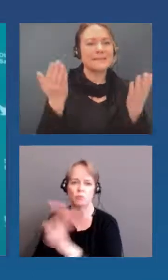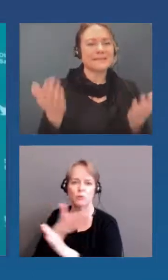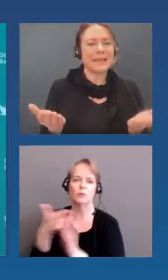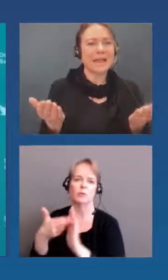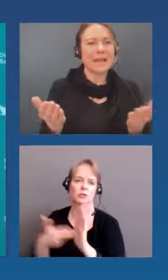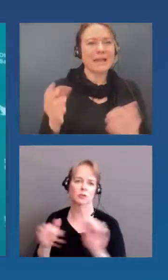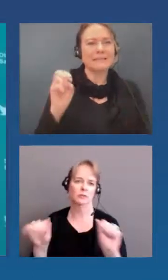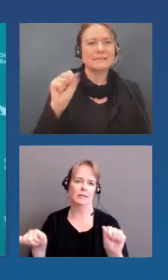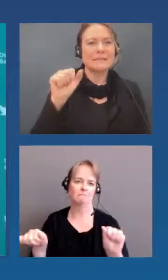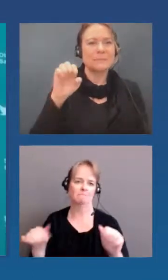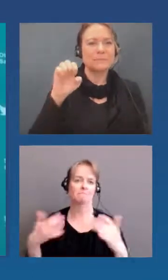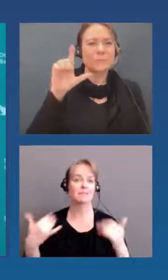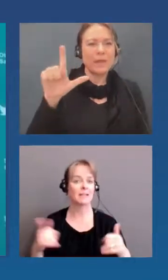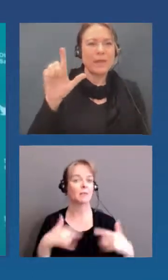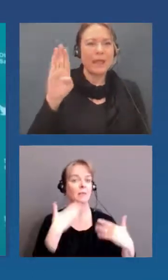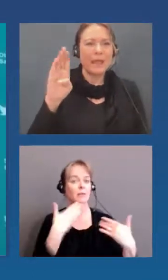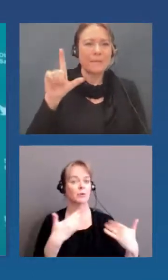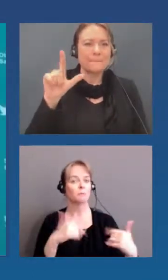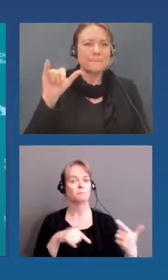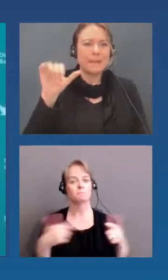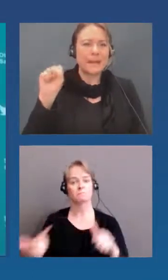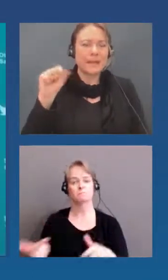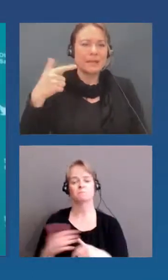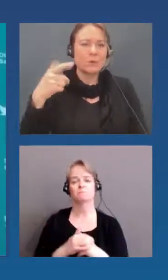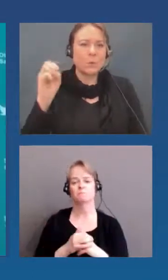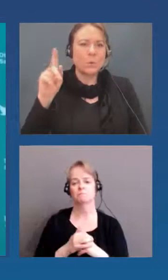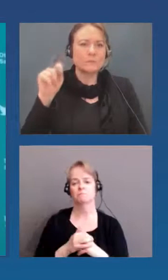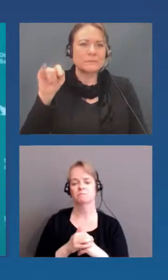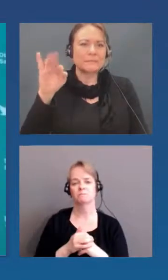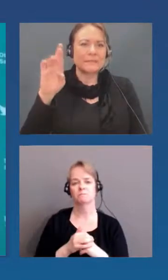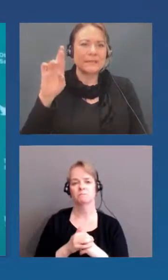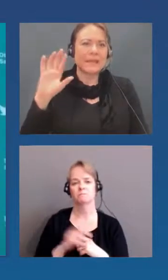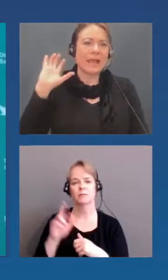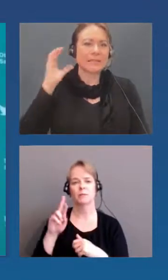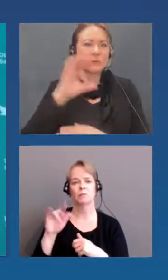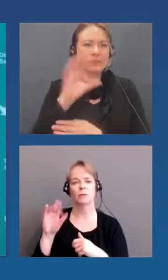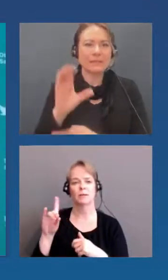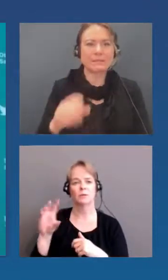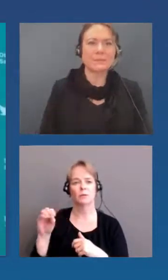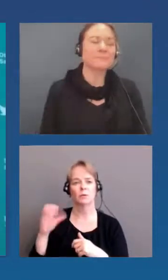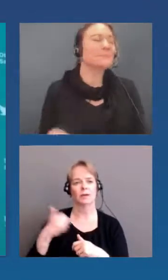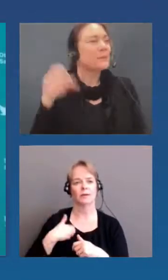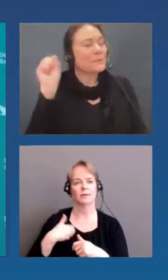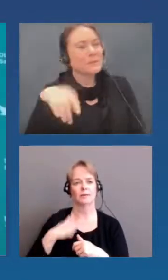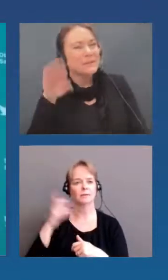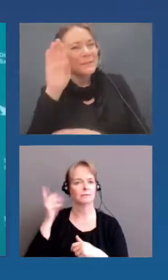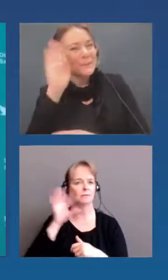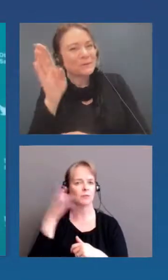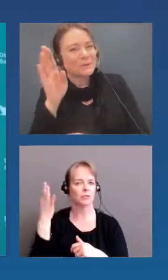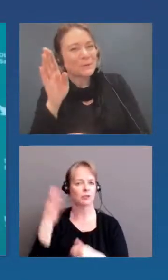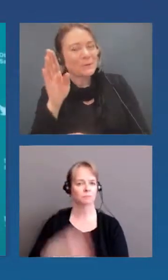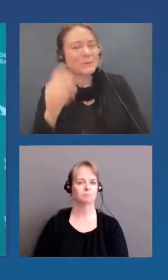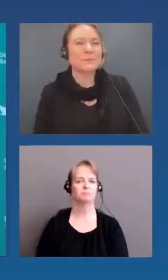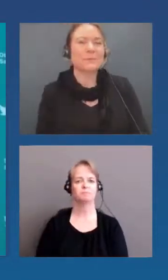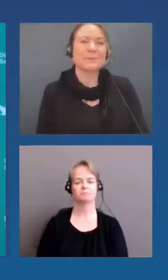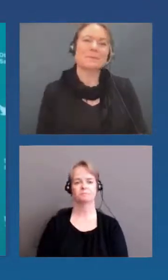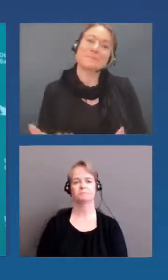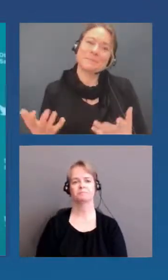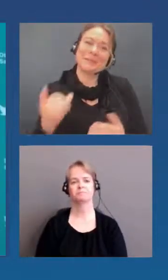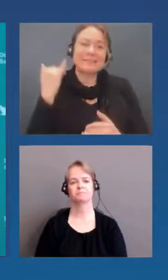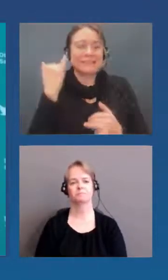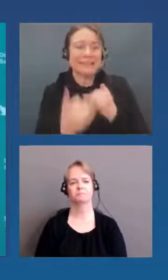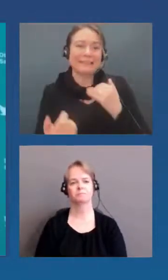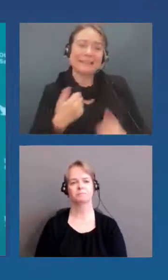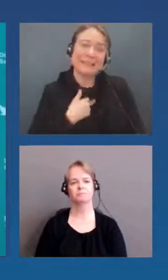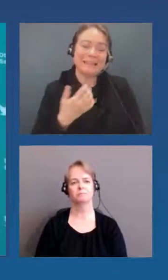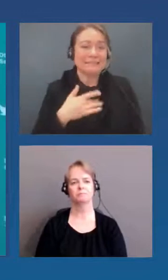à Samuel Blais-Gauthier avec Radio-Canada. Samuel? Oui, bonjour. Donc, les joies de passer en dernier. Mes questions